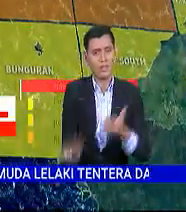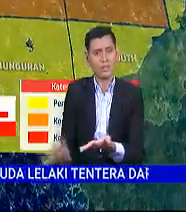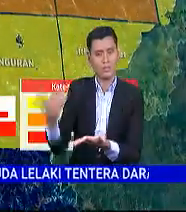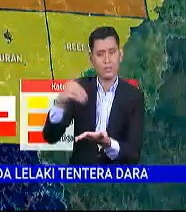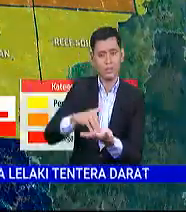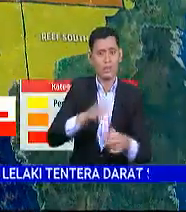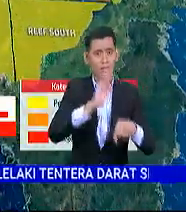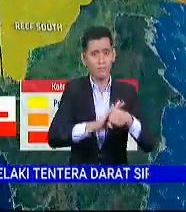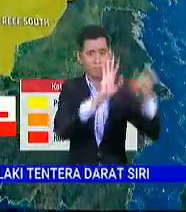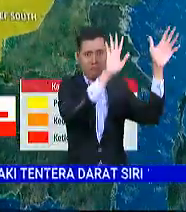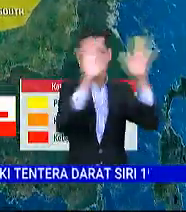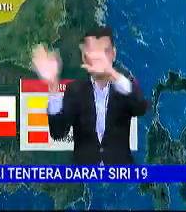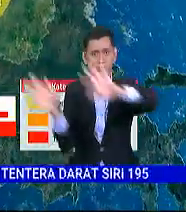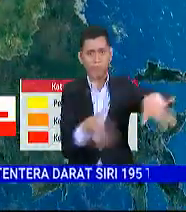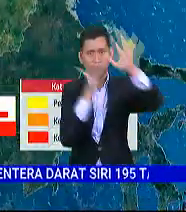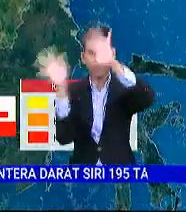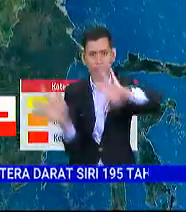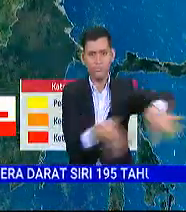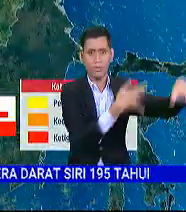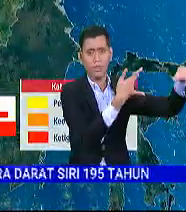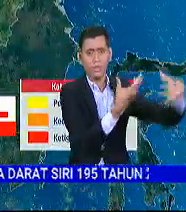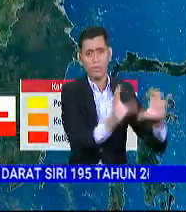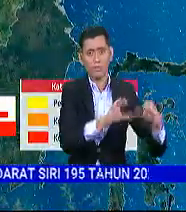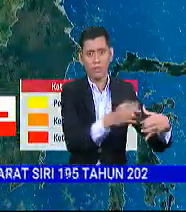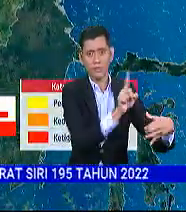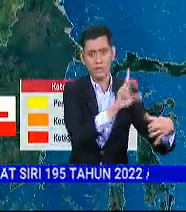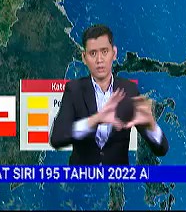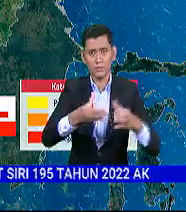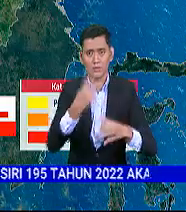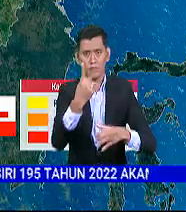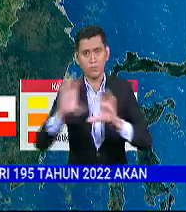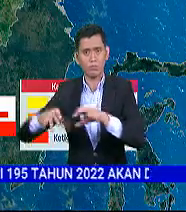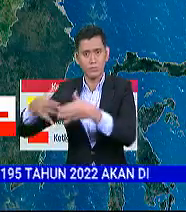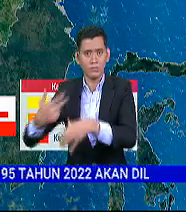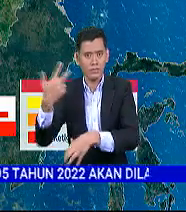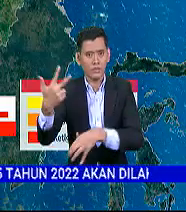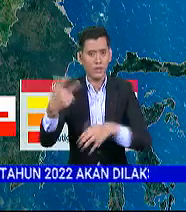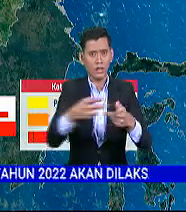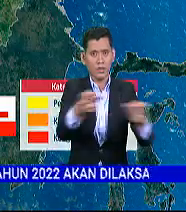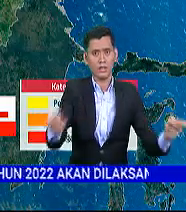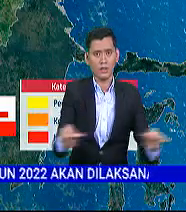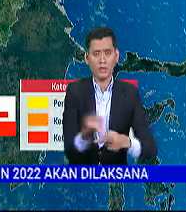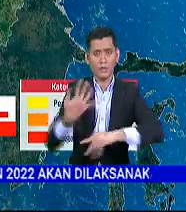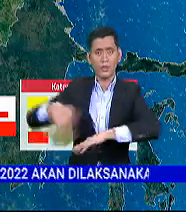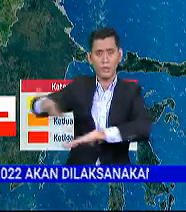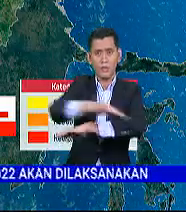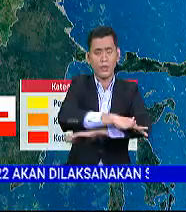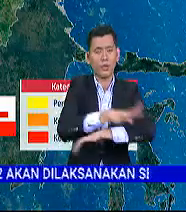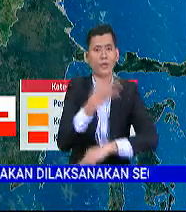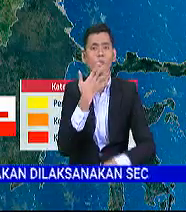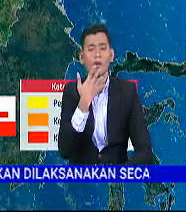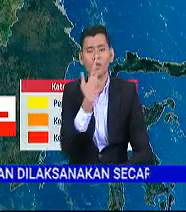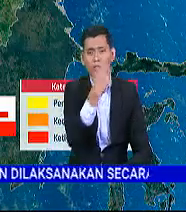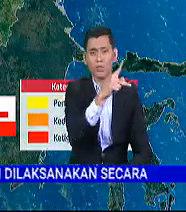mengekalkan amaran angin kencang dan laut bergelora kategori pertama, kedua dan ketiga di kawasan perairan yang bertanda